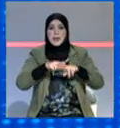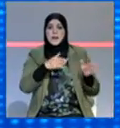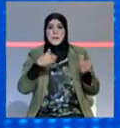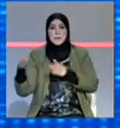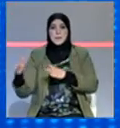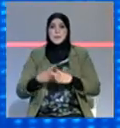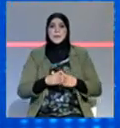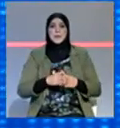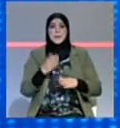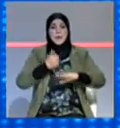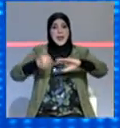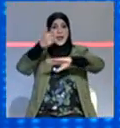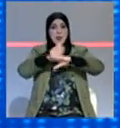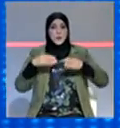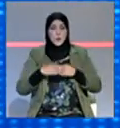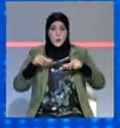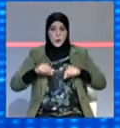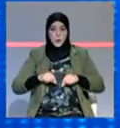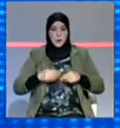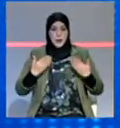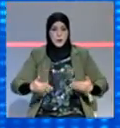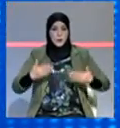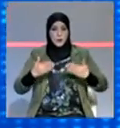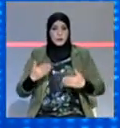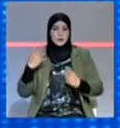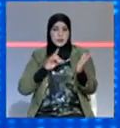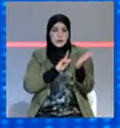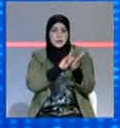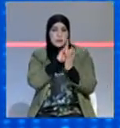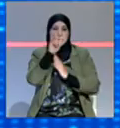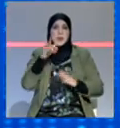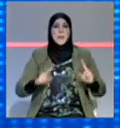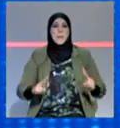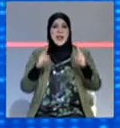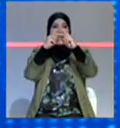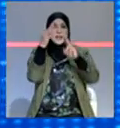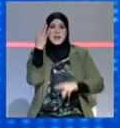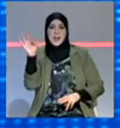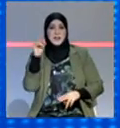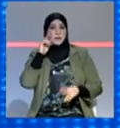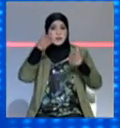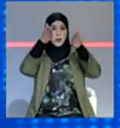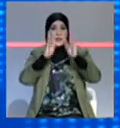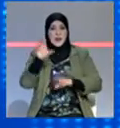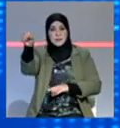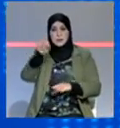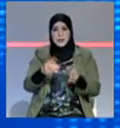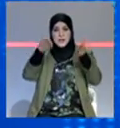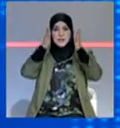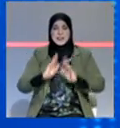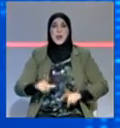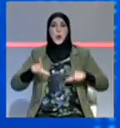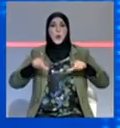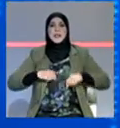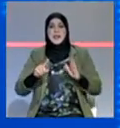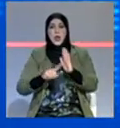حل رئيس الحكومه هي الشامل ميش اليوم باريس في زياره رسميه بدعوه من الوزير الاول الفرنسي جون